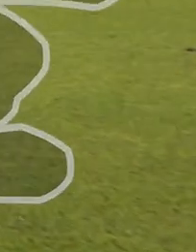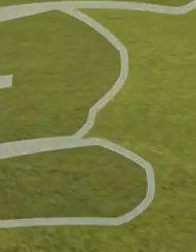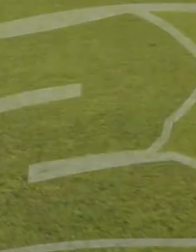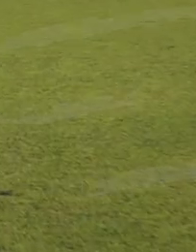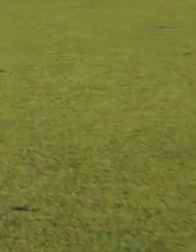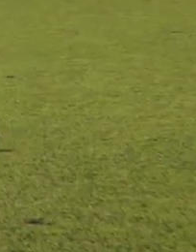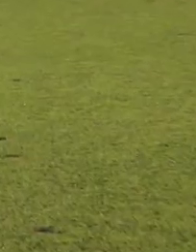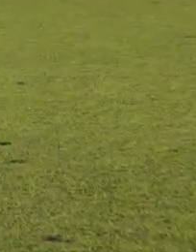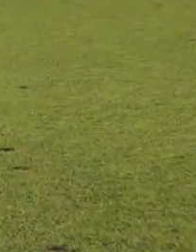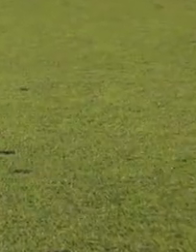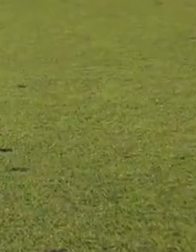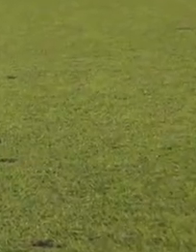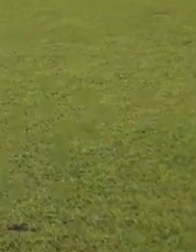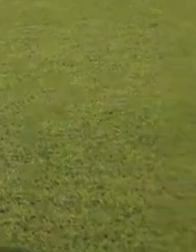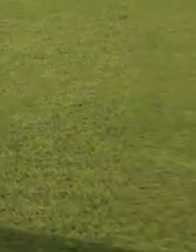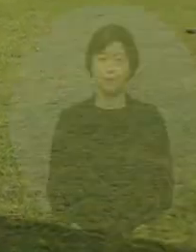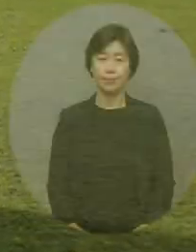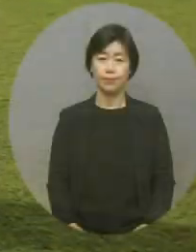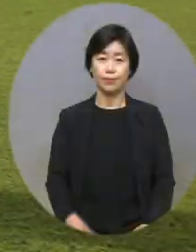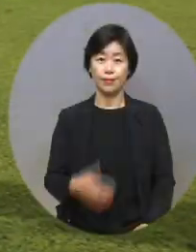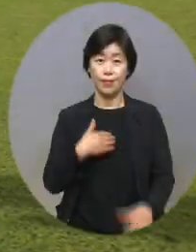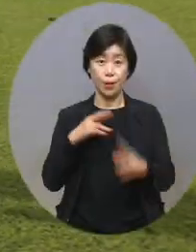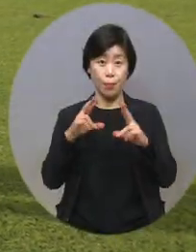넷볼! 파이팅!